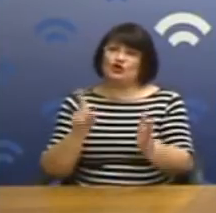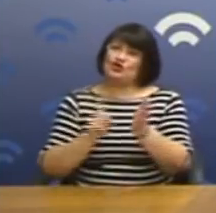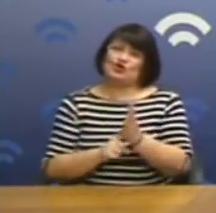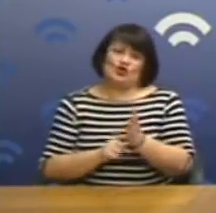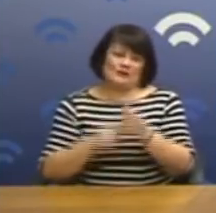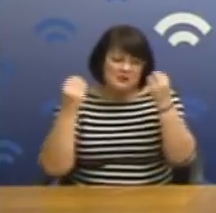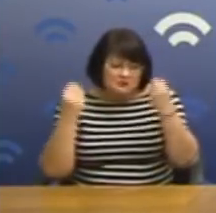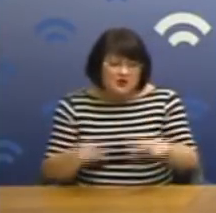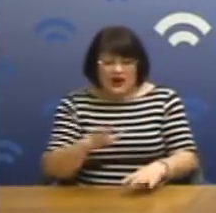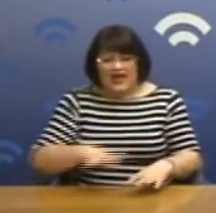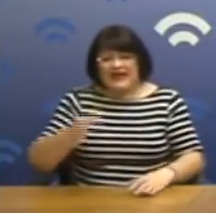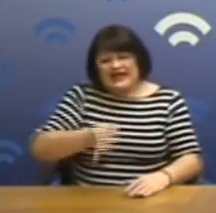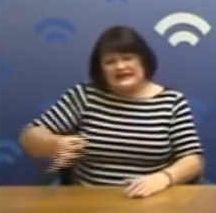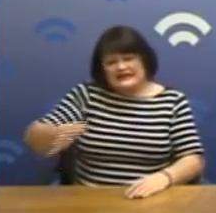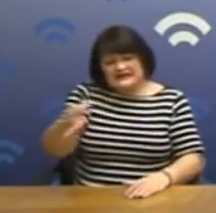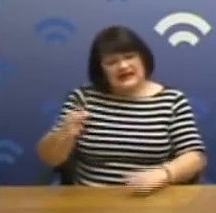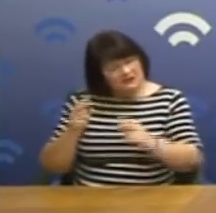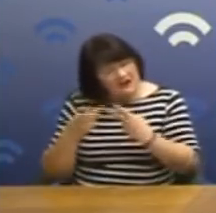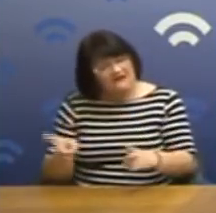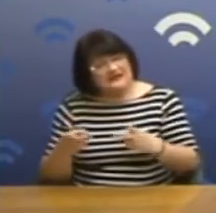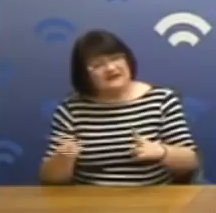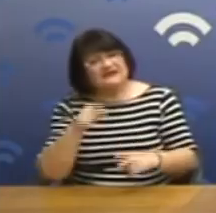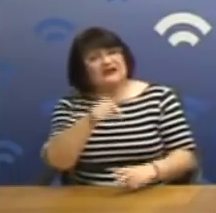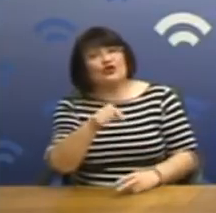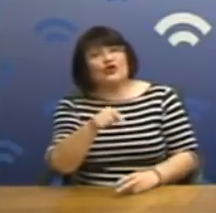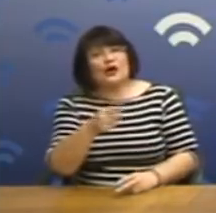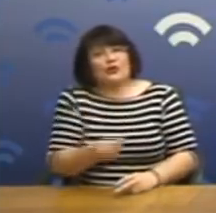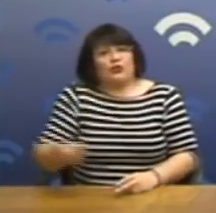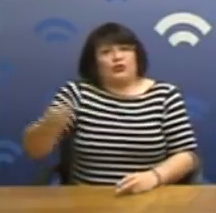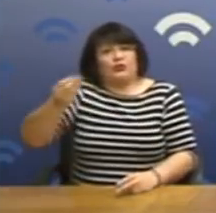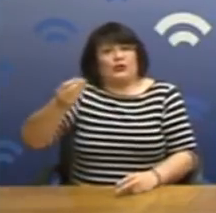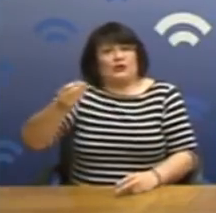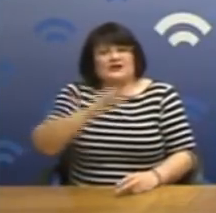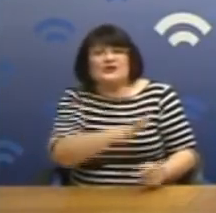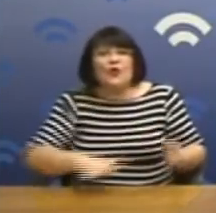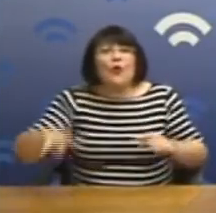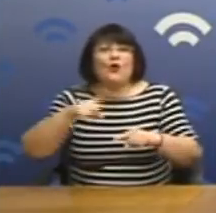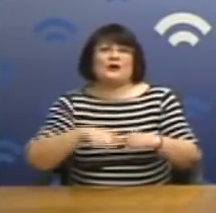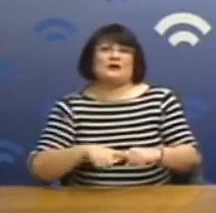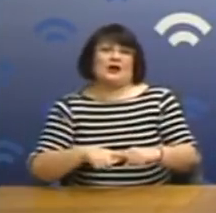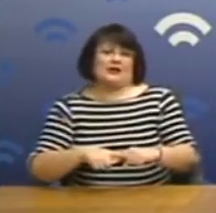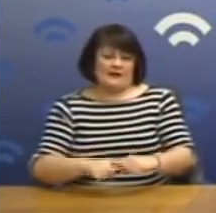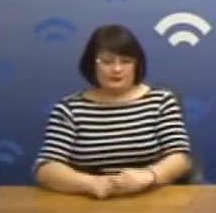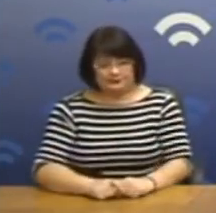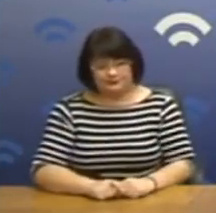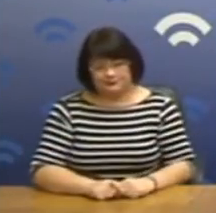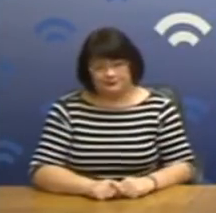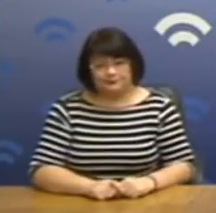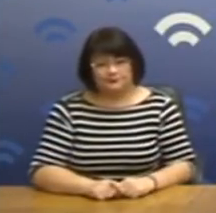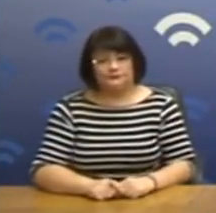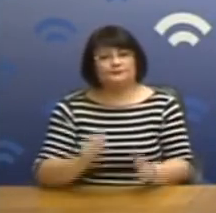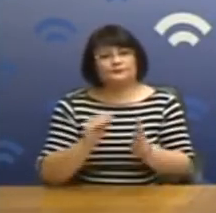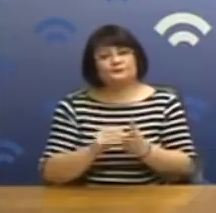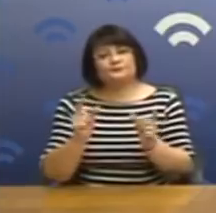άφλια κατάσταση στα νησιά. Τώρα εσείς τον επεκτείνετε σε όλη την Ελλάδα. Επαναλαμβάνεται τη ρύθμιση